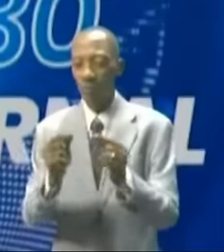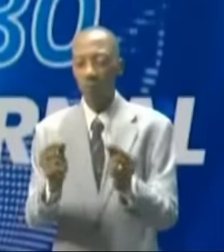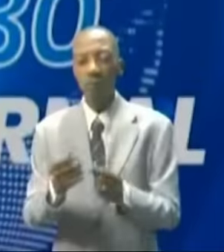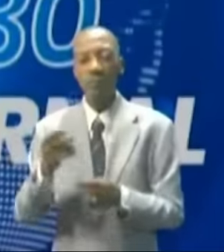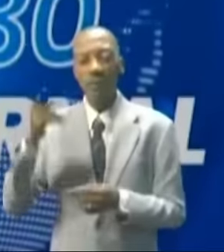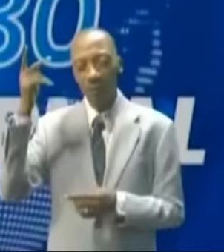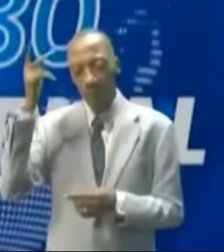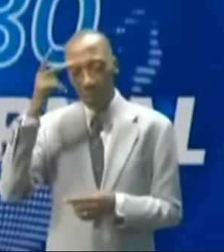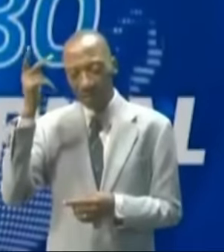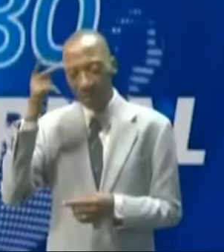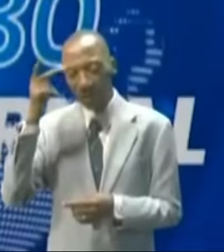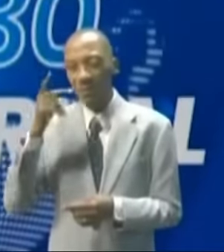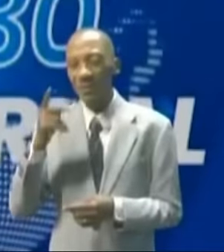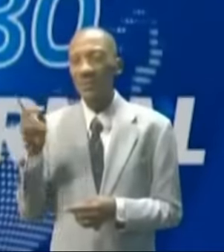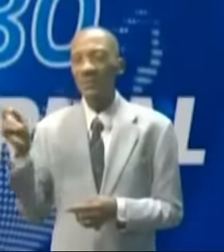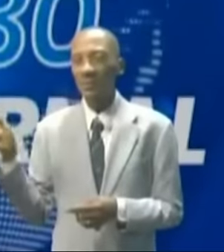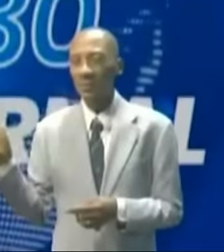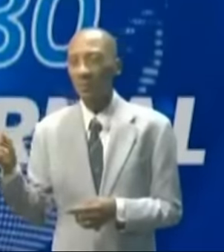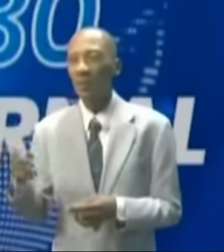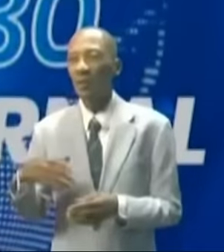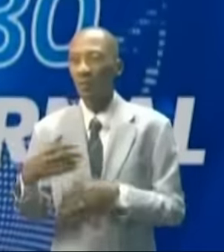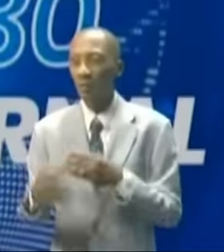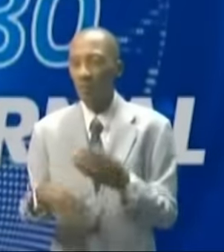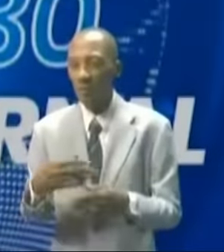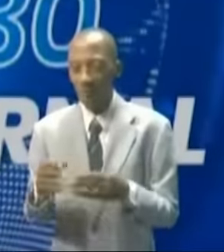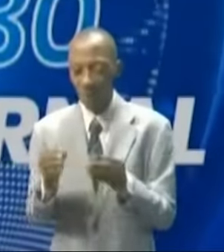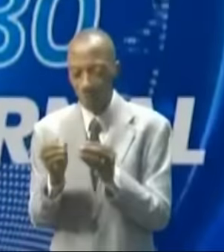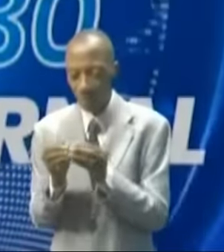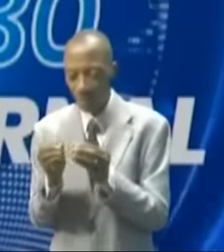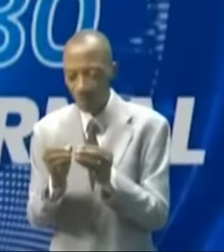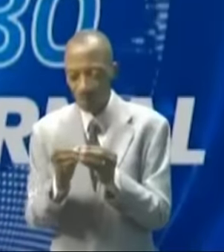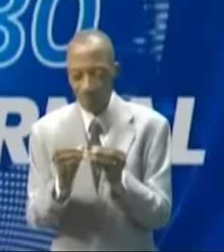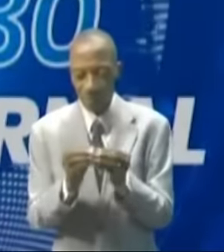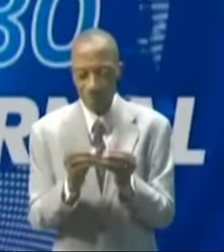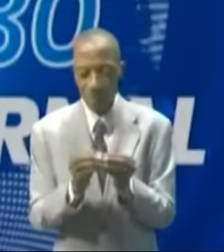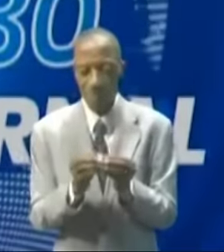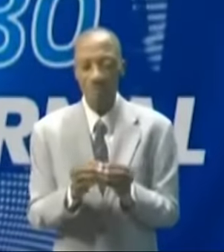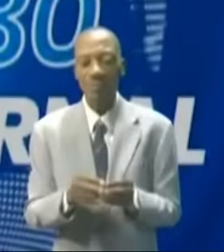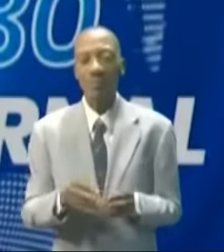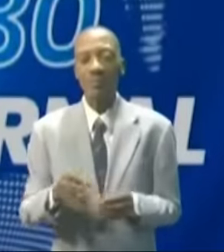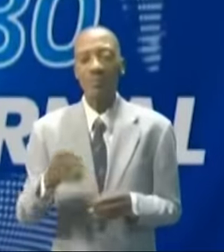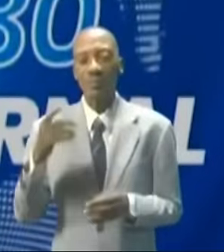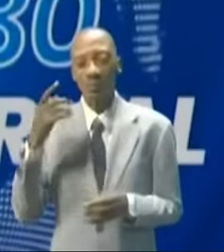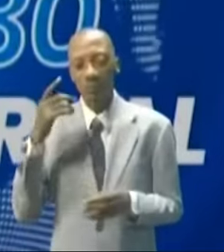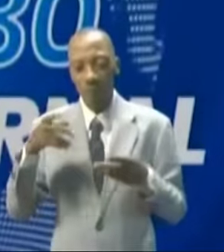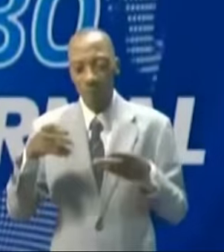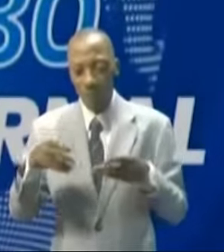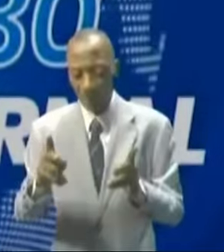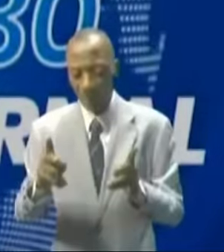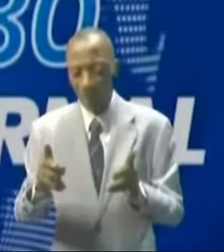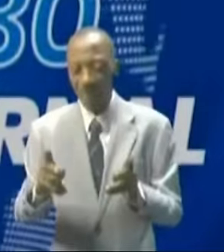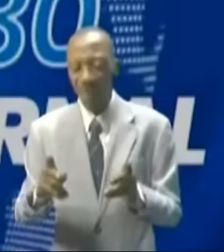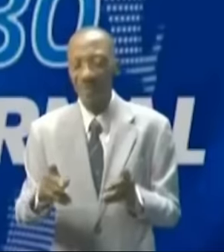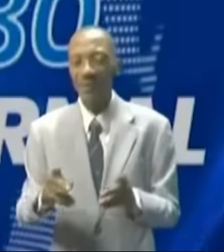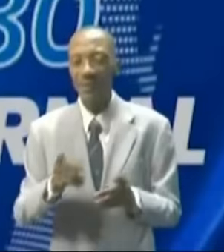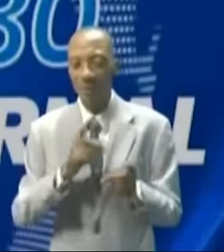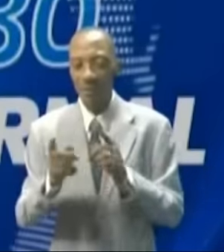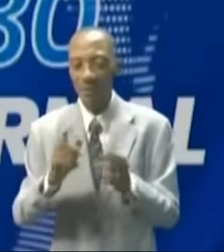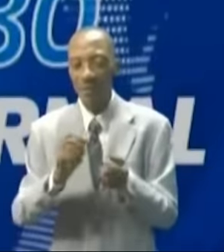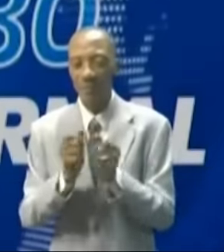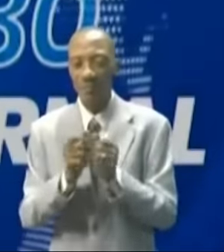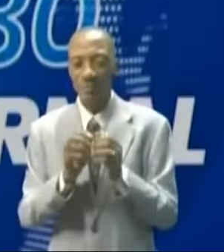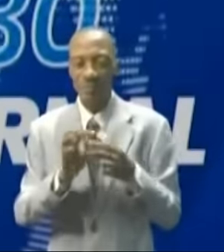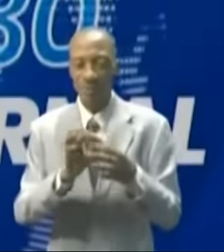gouvernement Judith Suminwa. Ceci pour permettre de trouver les réponses aux problèmes soulevés par la population.